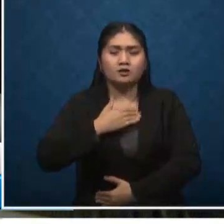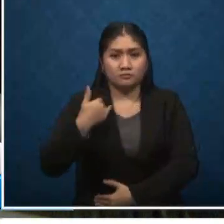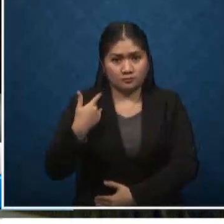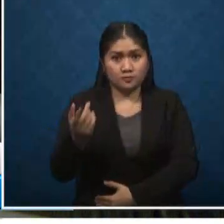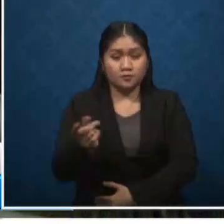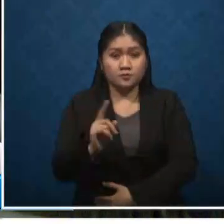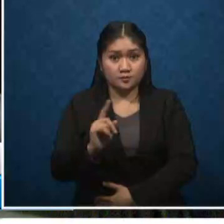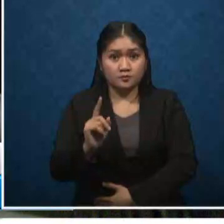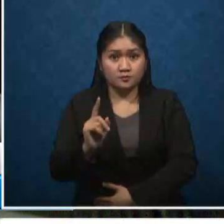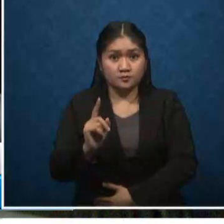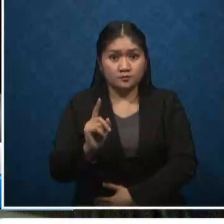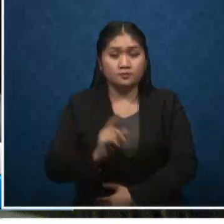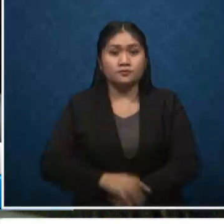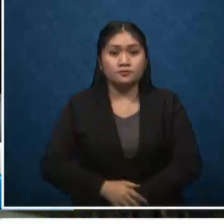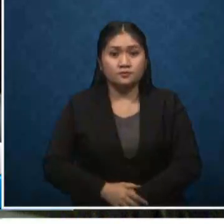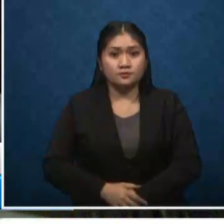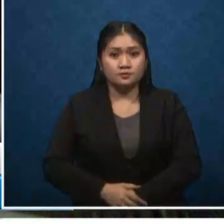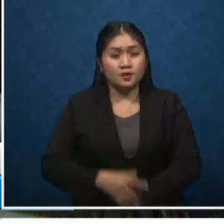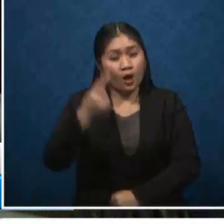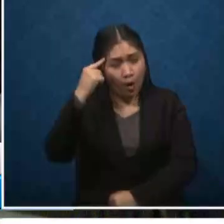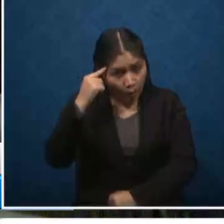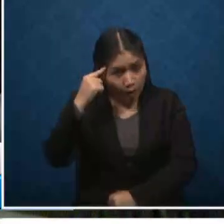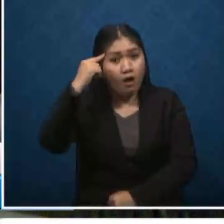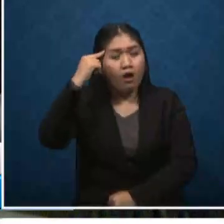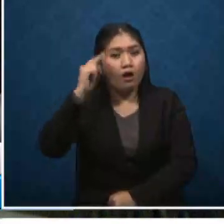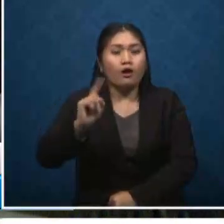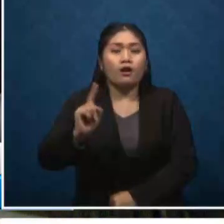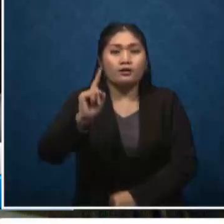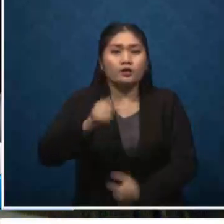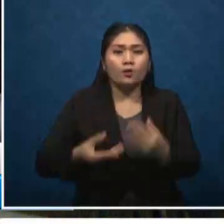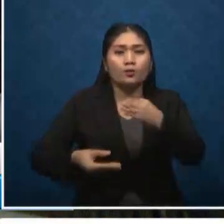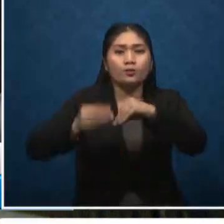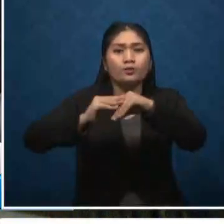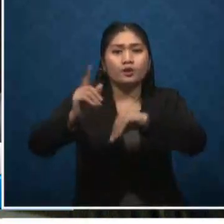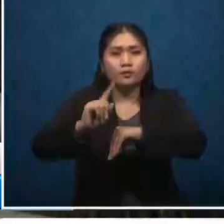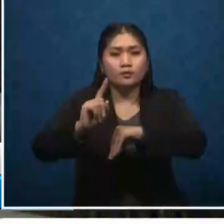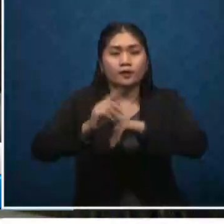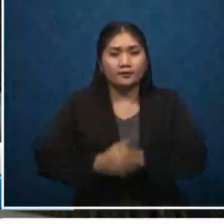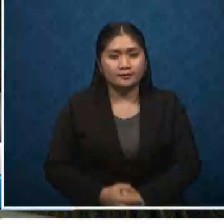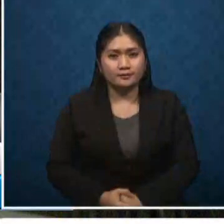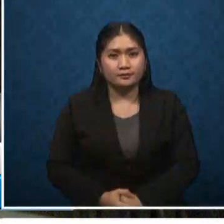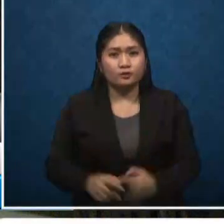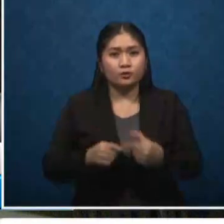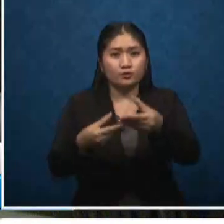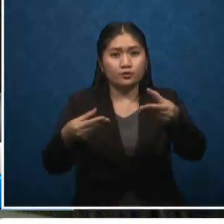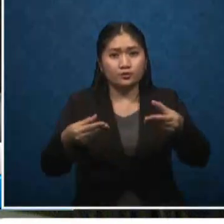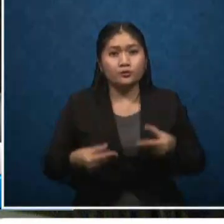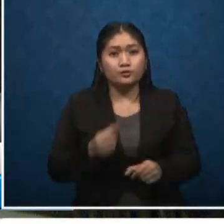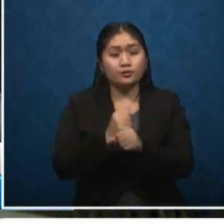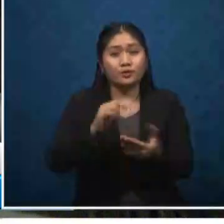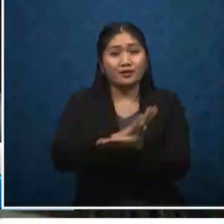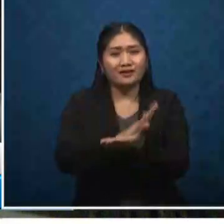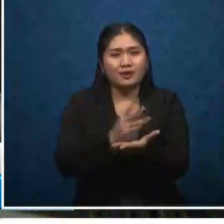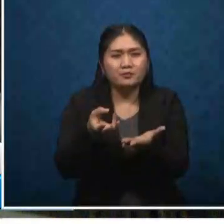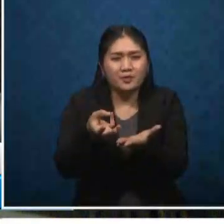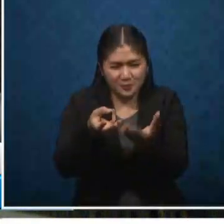ประเด็นที่นึกขึ้นมาได้นะอยากเพิ่มเติมจากรายงานที่ทำเป็นเอกสารอีกเ